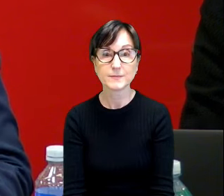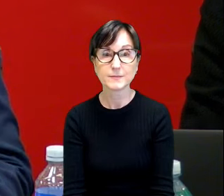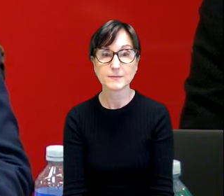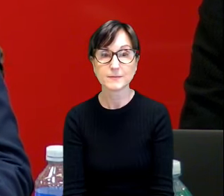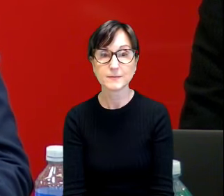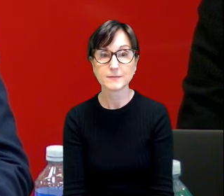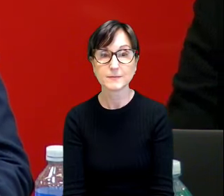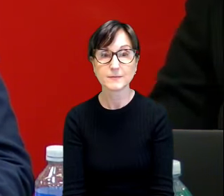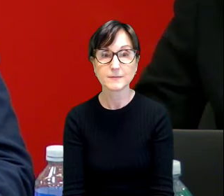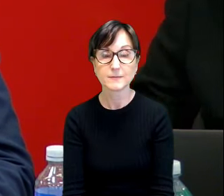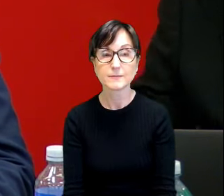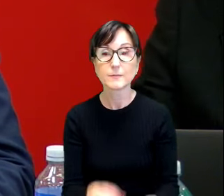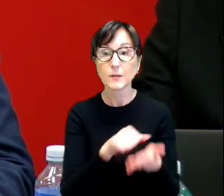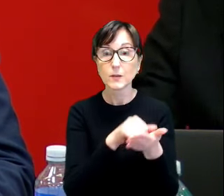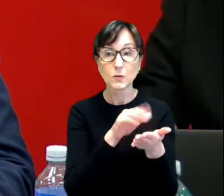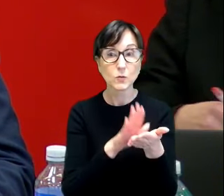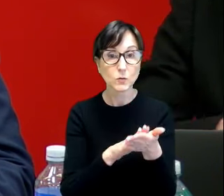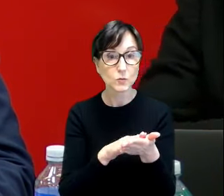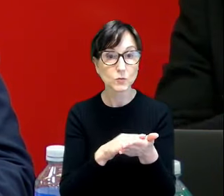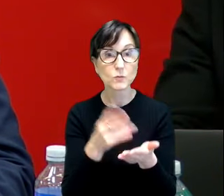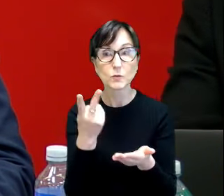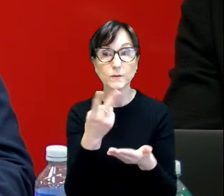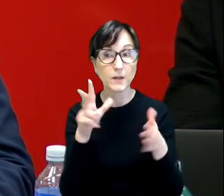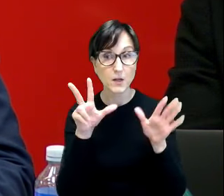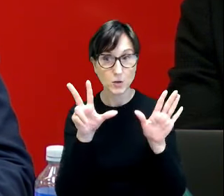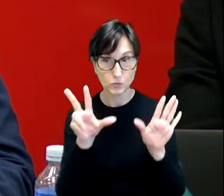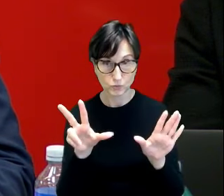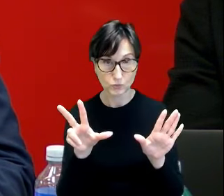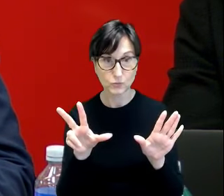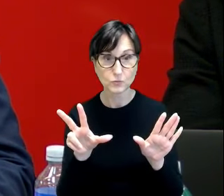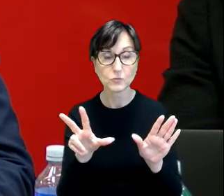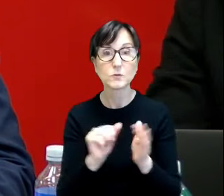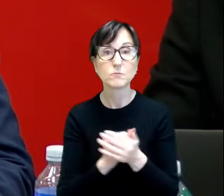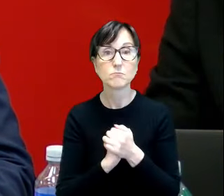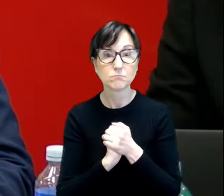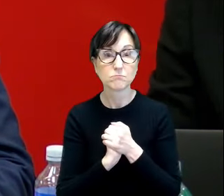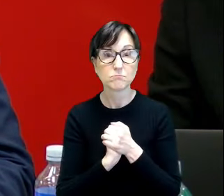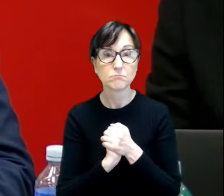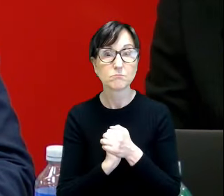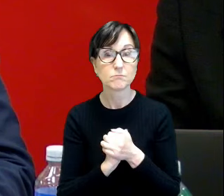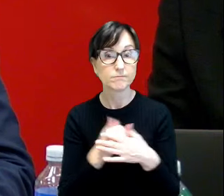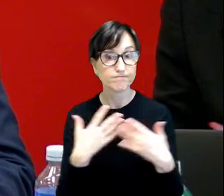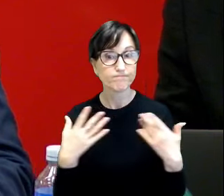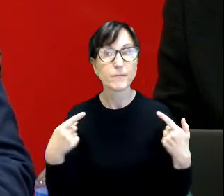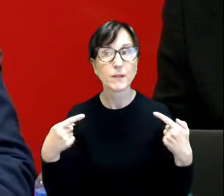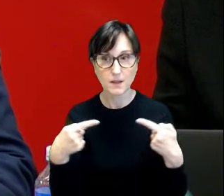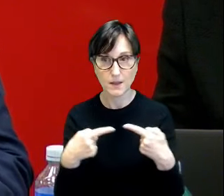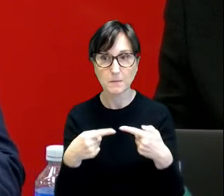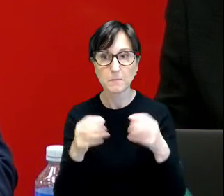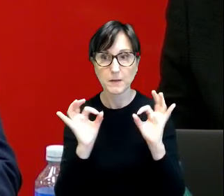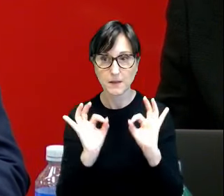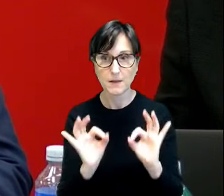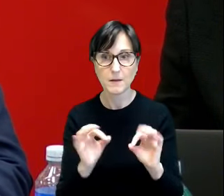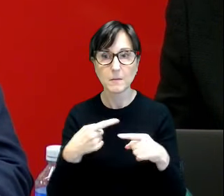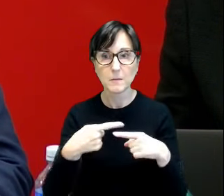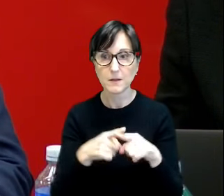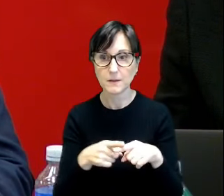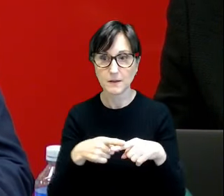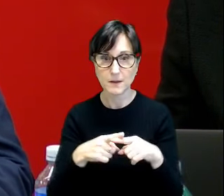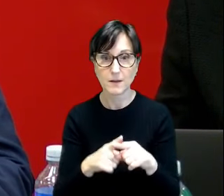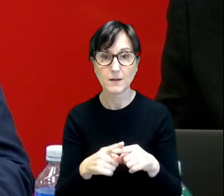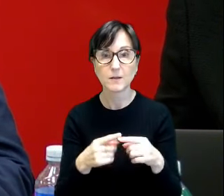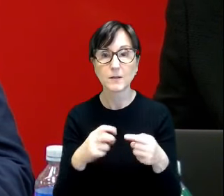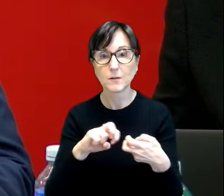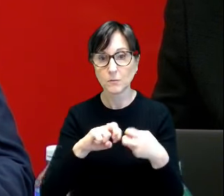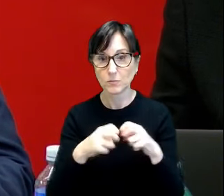taip užsiregistravo 28 tai turbūt atitinka faktą taip šiandieną tai ačiū